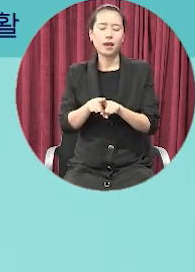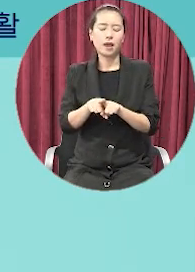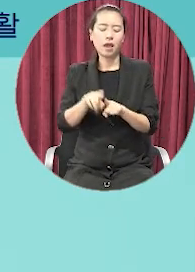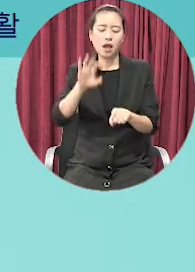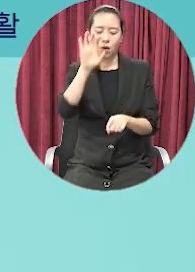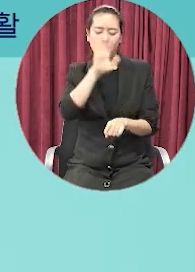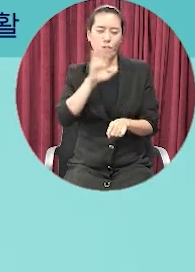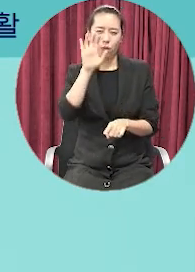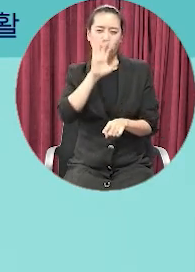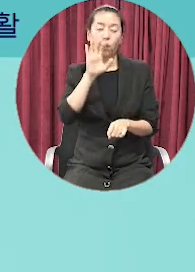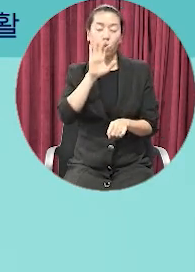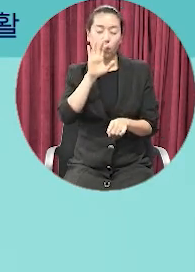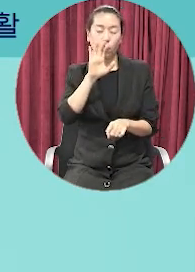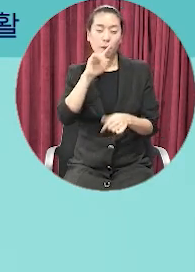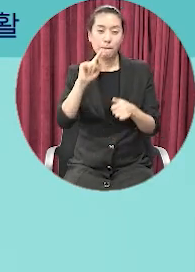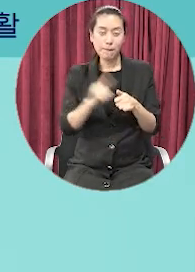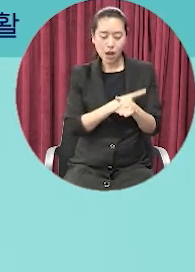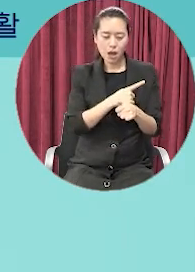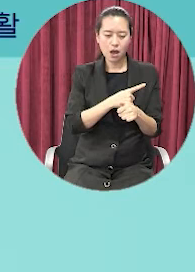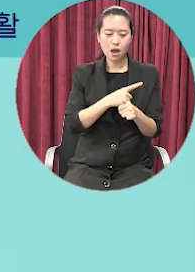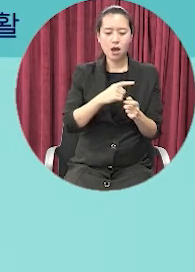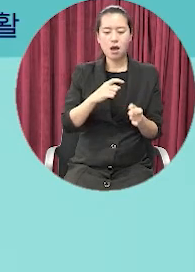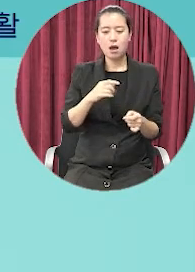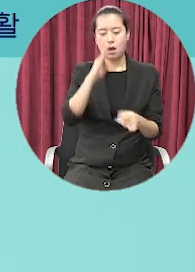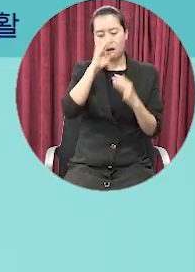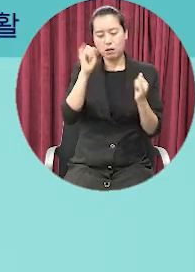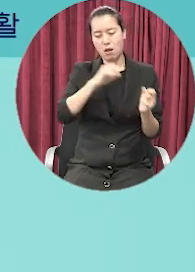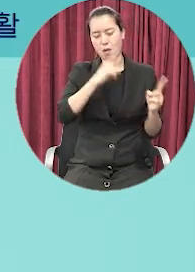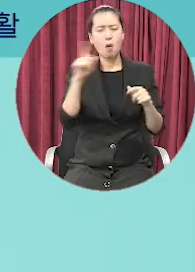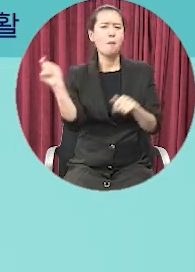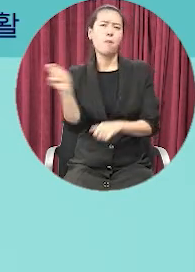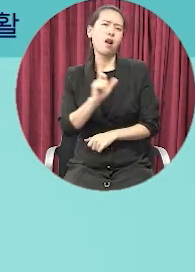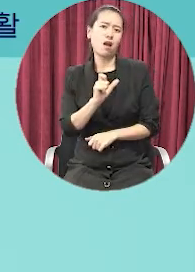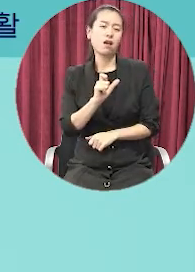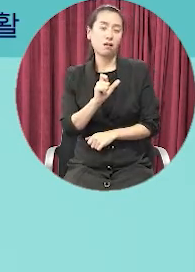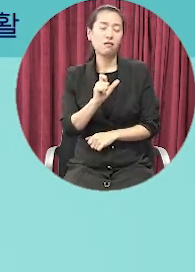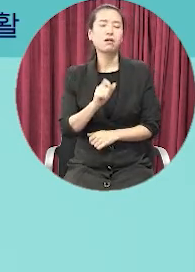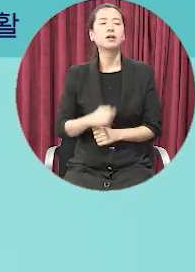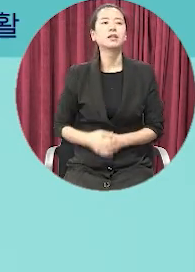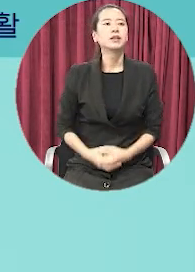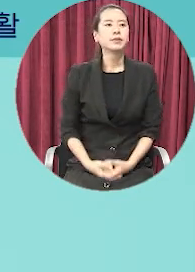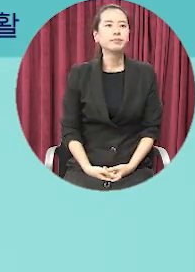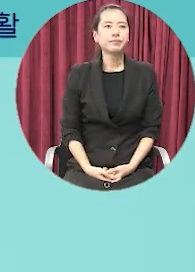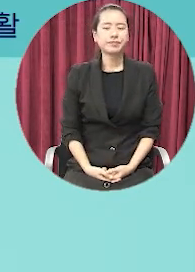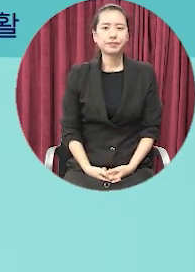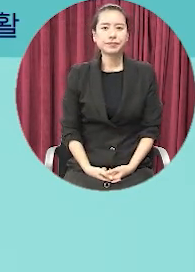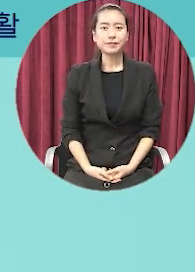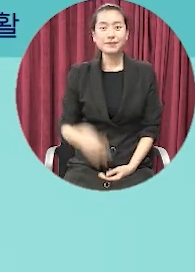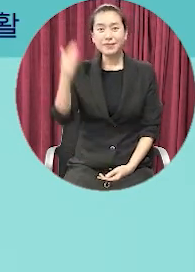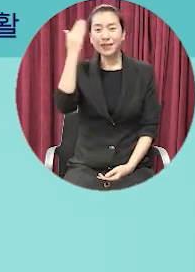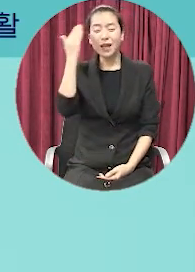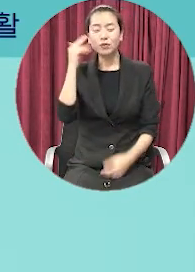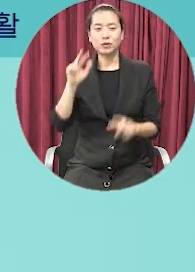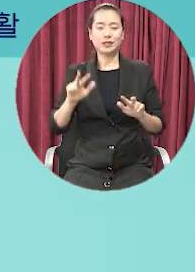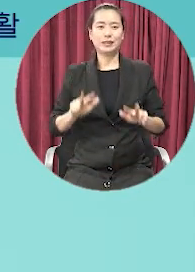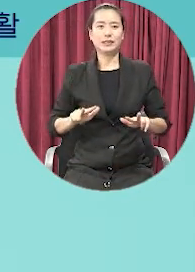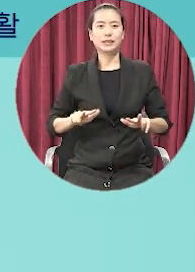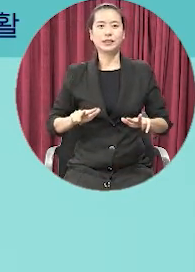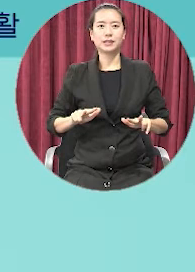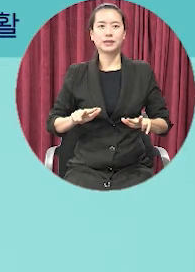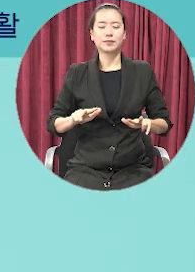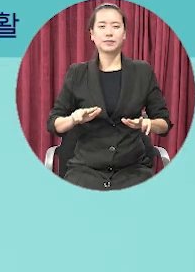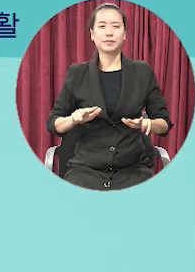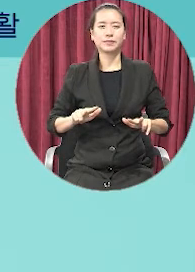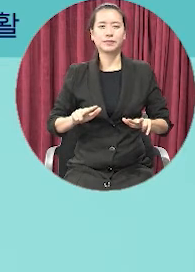게 환자 회복에도 중요하다고 얘기할 수 있겠습니다. 그런데 이 우리나라에서는 제가 일단은